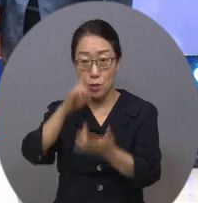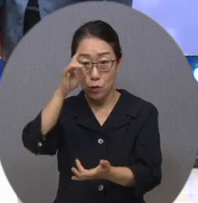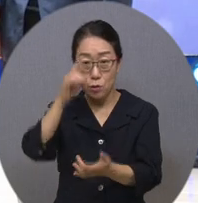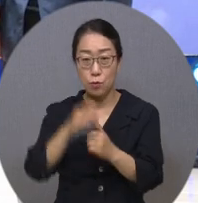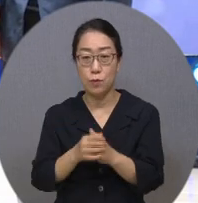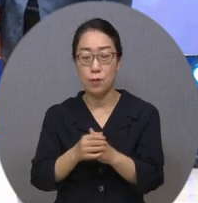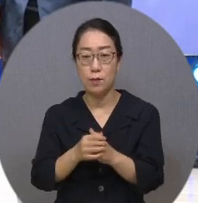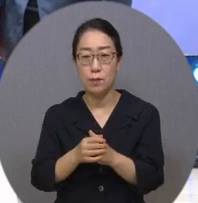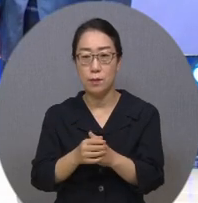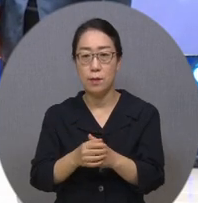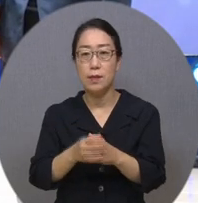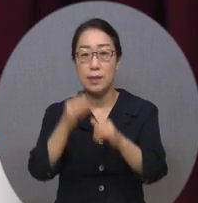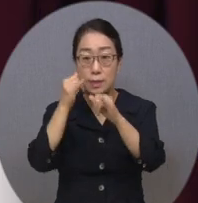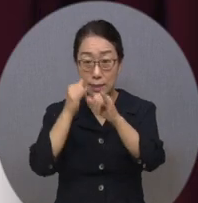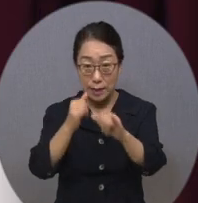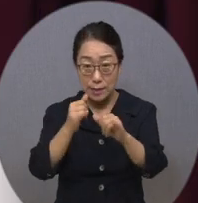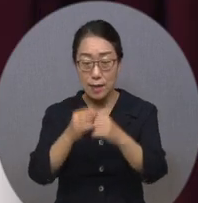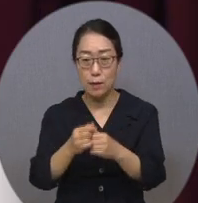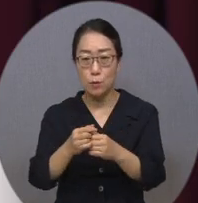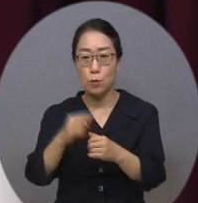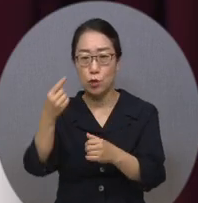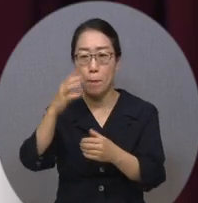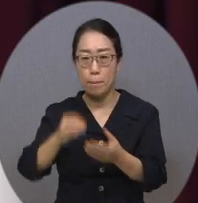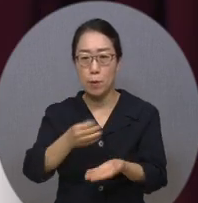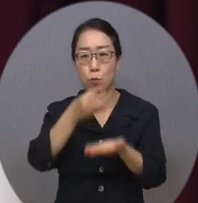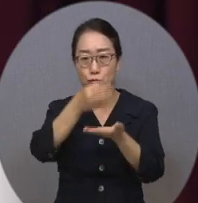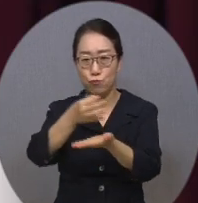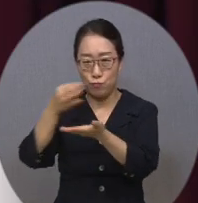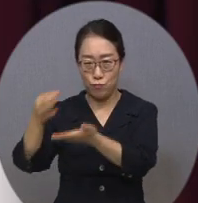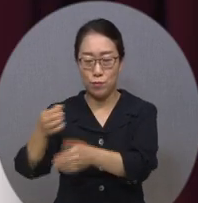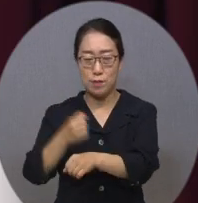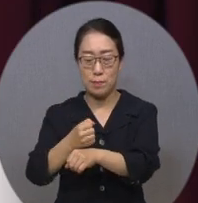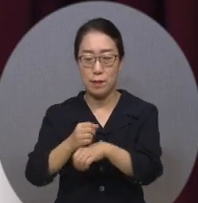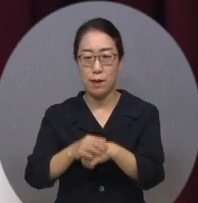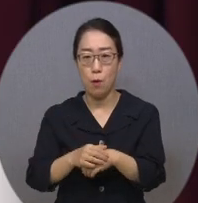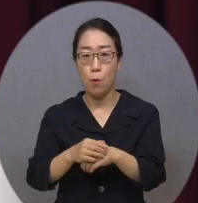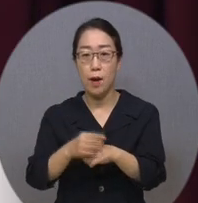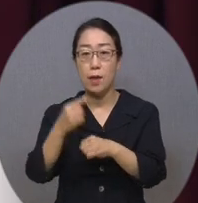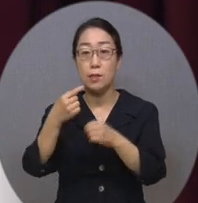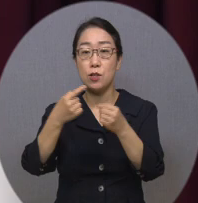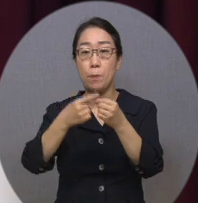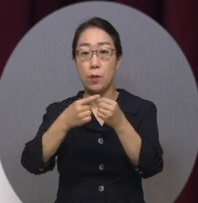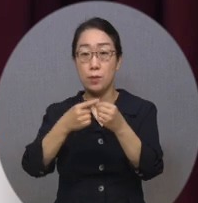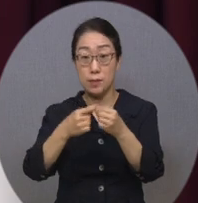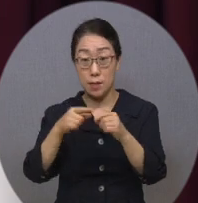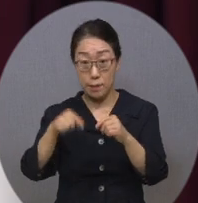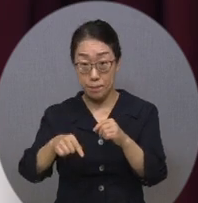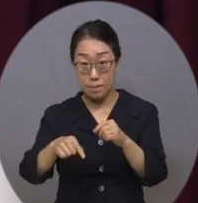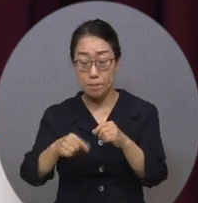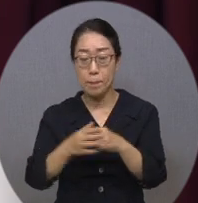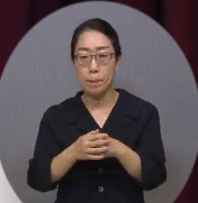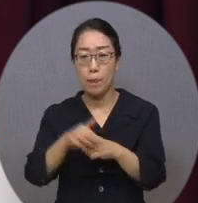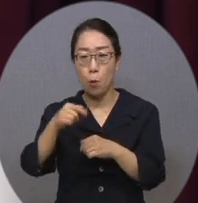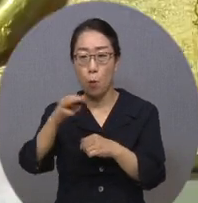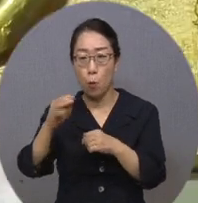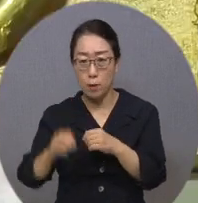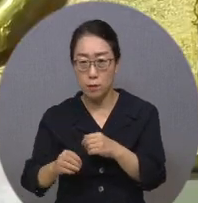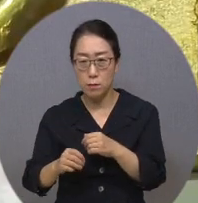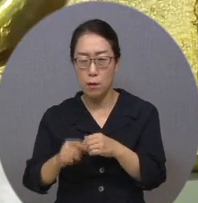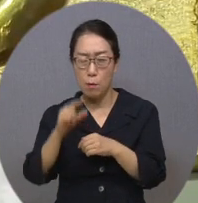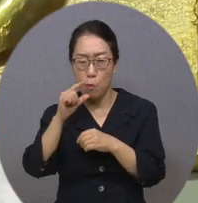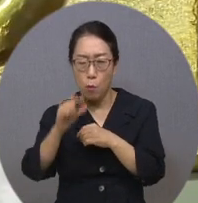상장과 각각 상금 1,000만 원을 수상했습니다. 올해 첫 회를 맞는 봉사 대상은 고흥